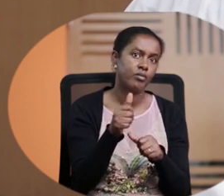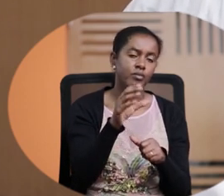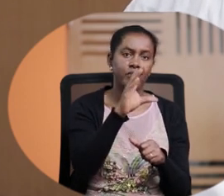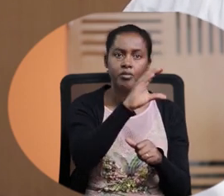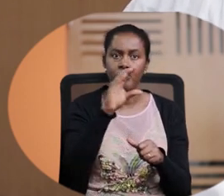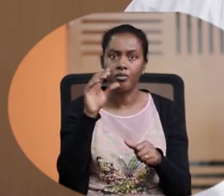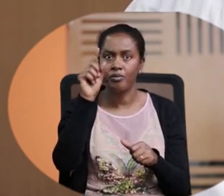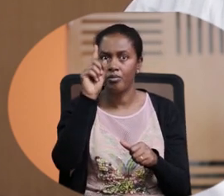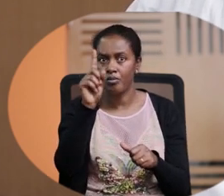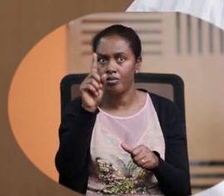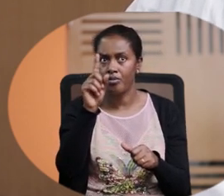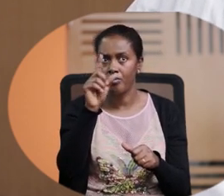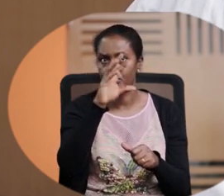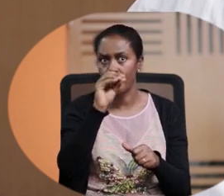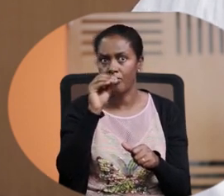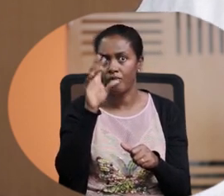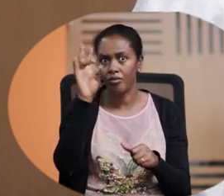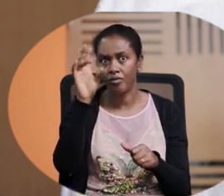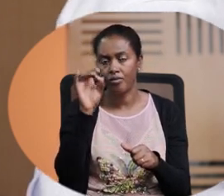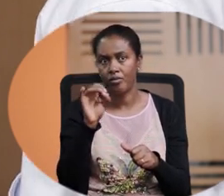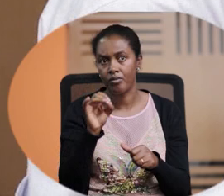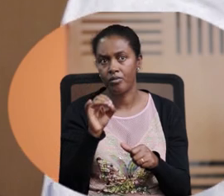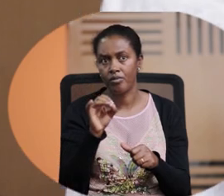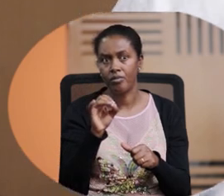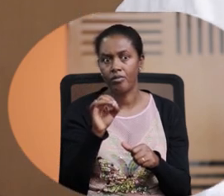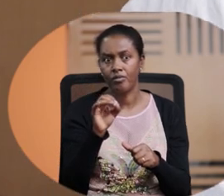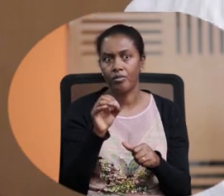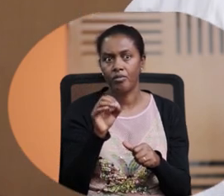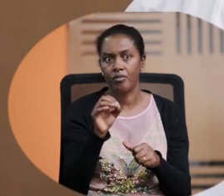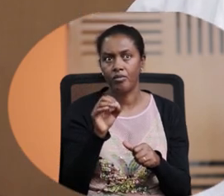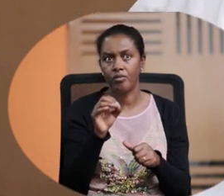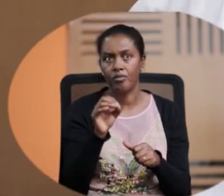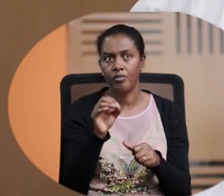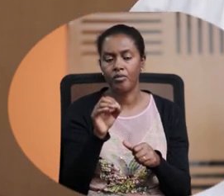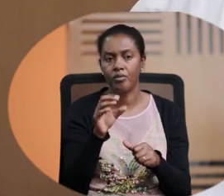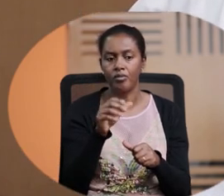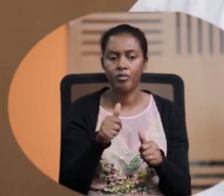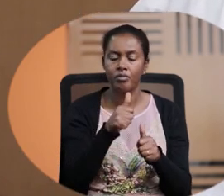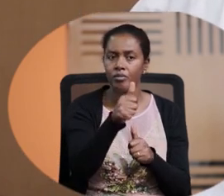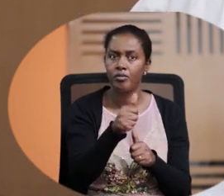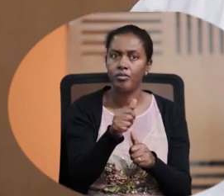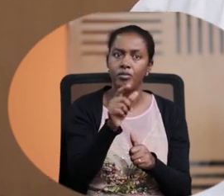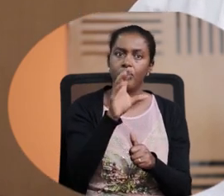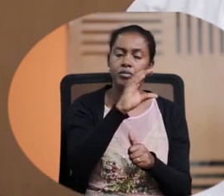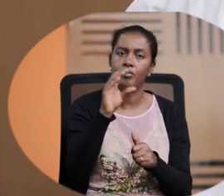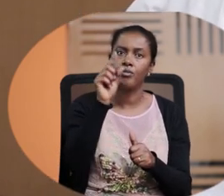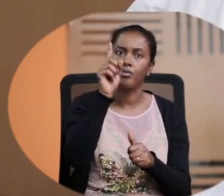ibatokof saddet degree competition kun yachara kanittanu mo ibatokof afurtami